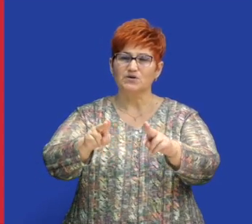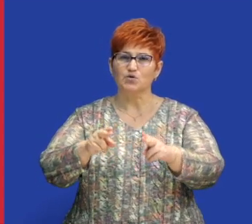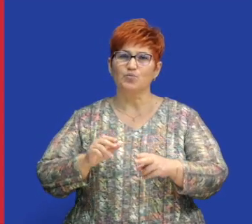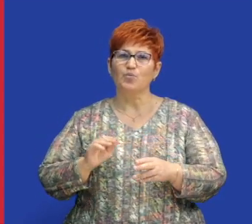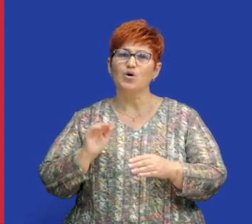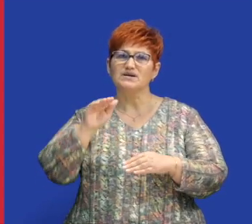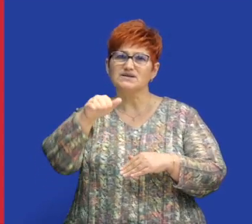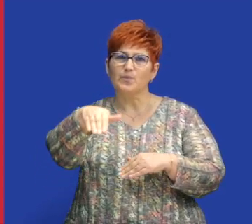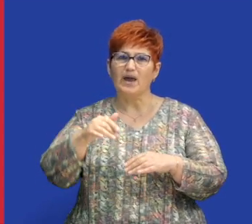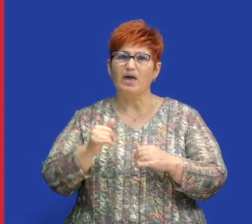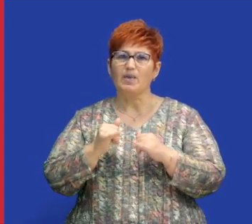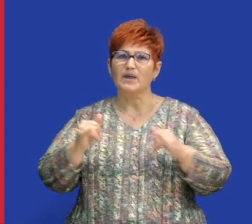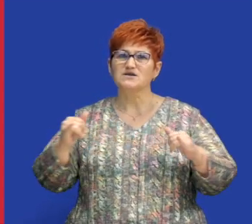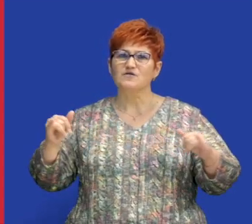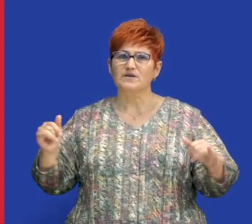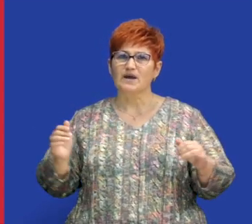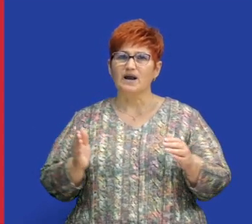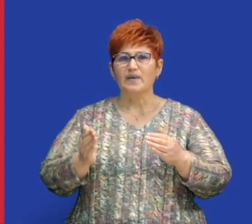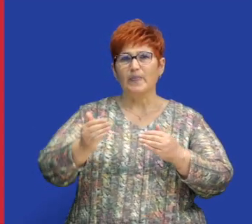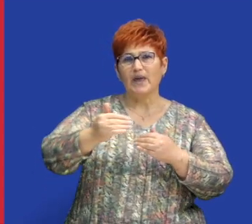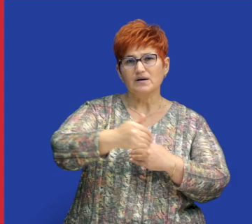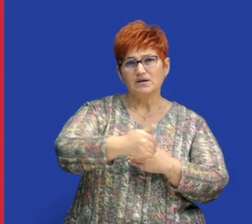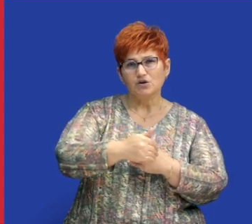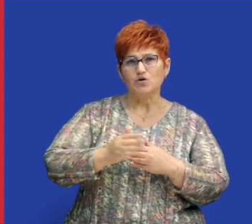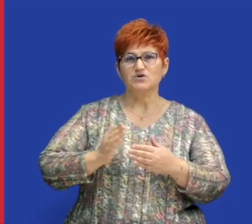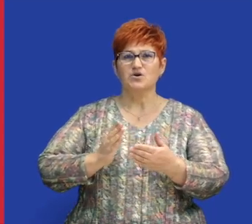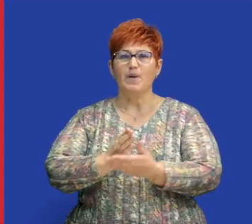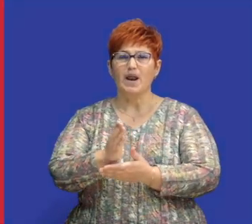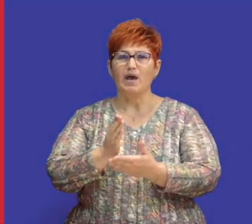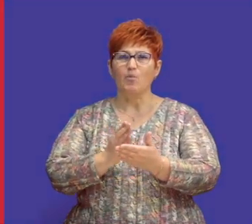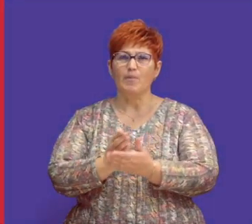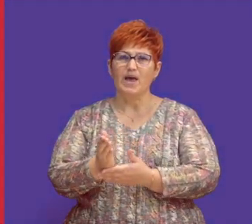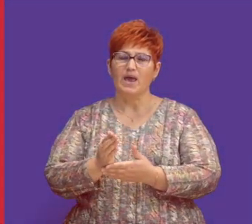Köszönjük, hogy meghallgattad ezt a hanganyagot. Reméljük, hasznosnak